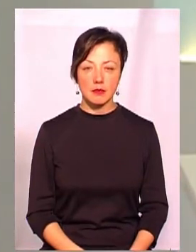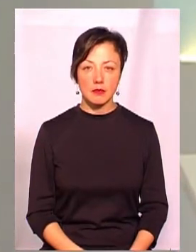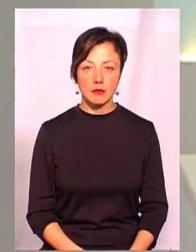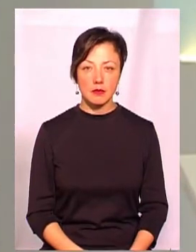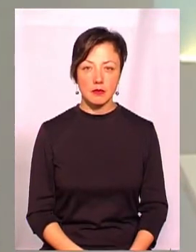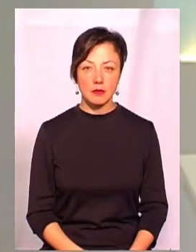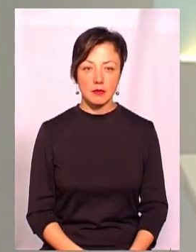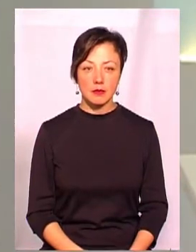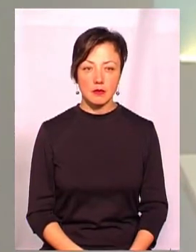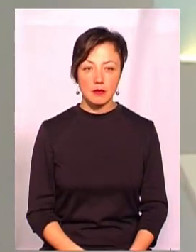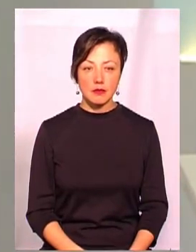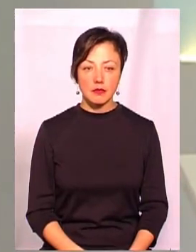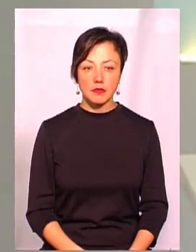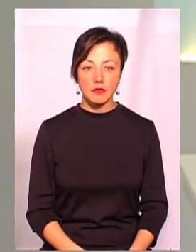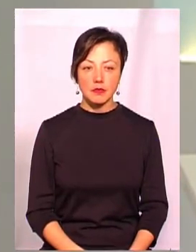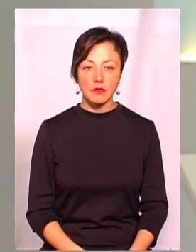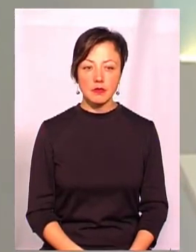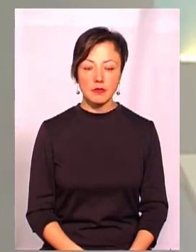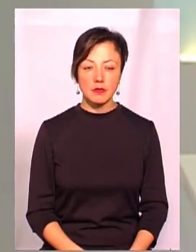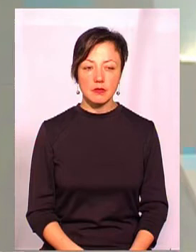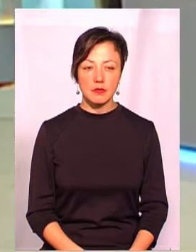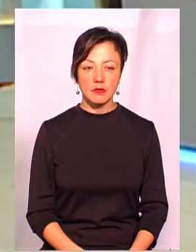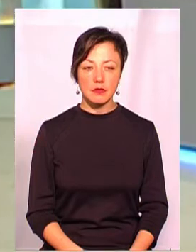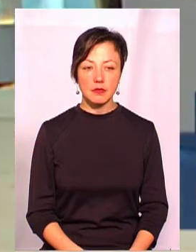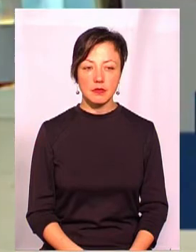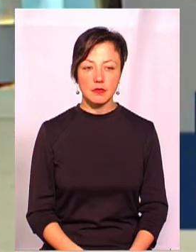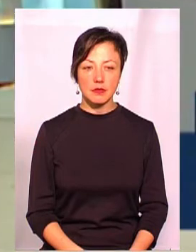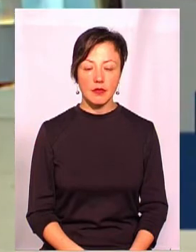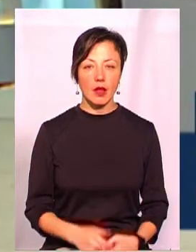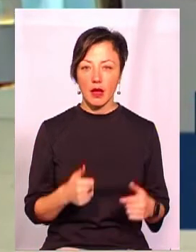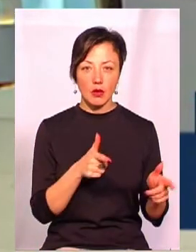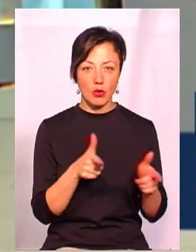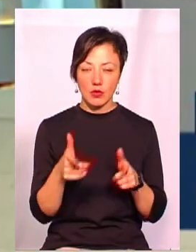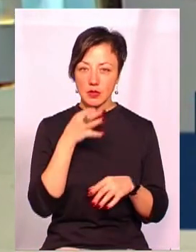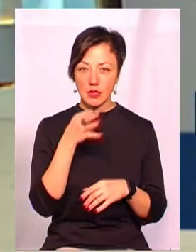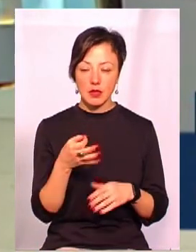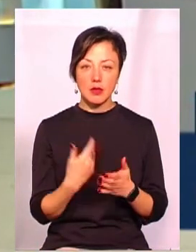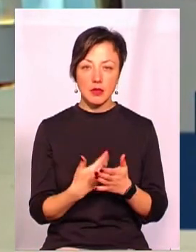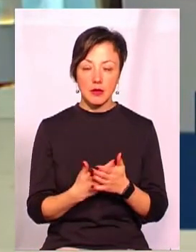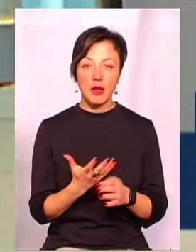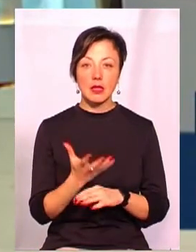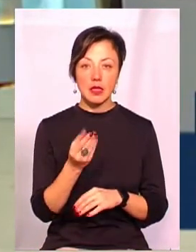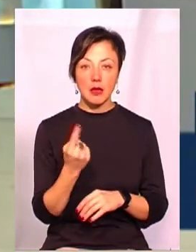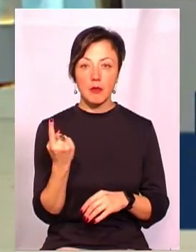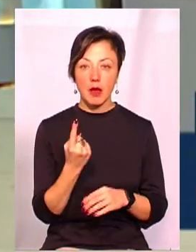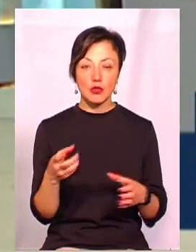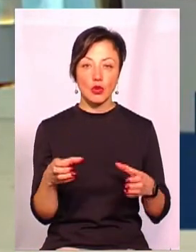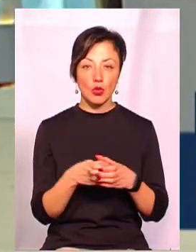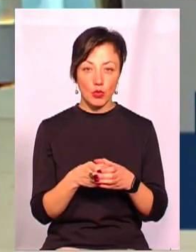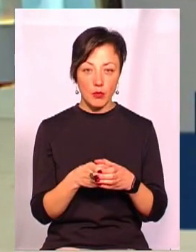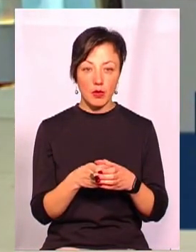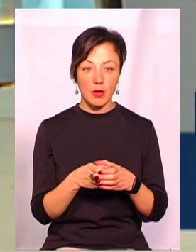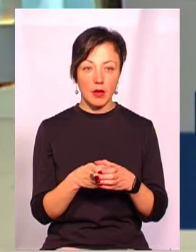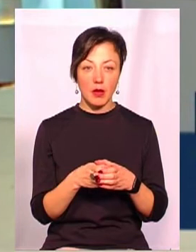касу? Через касові апарати? Є така статистика. Ну, я не готова вам сказати, але тоді платники першої